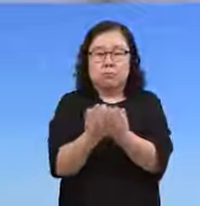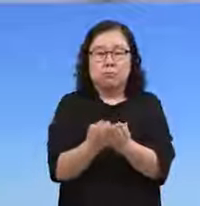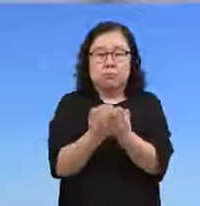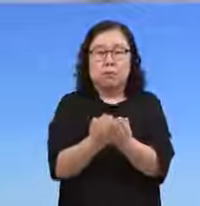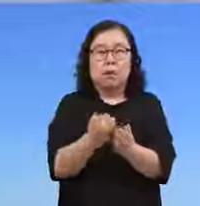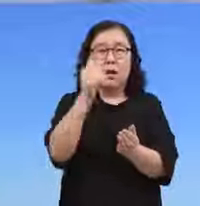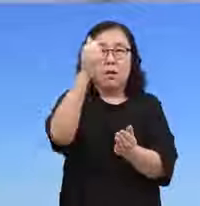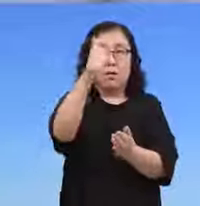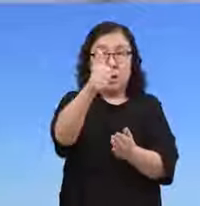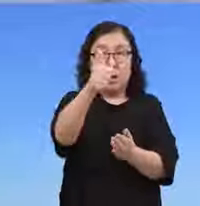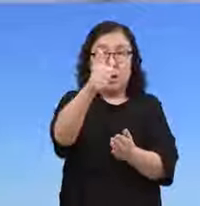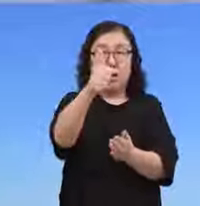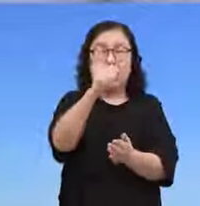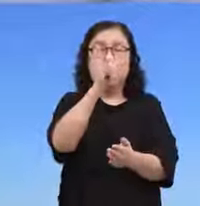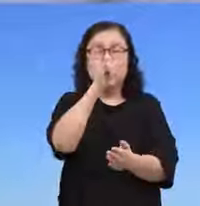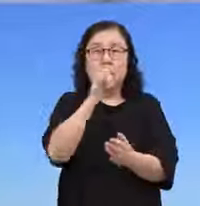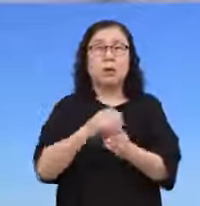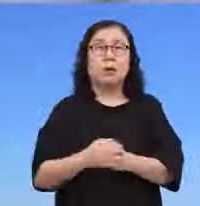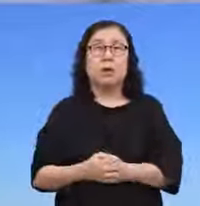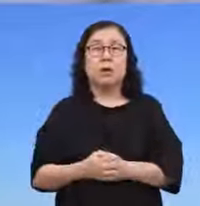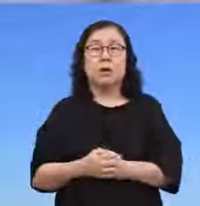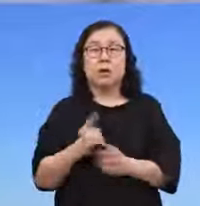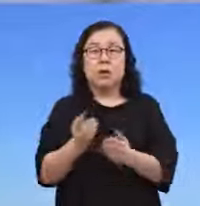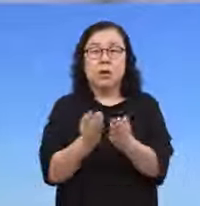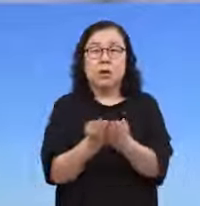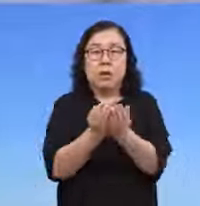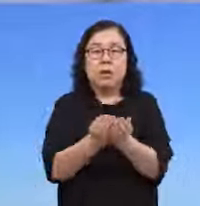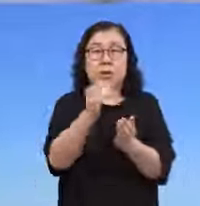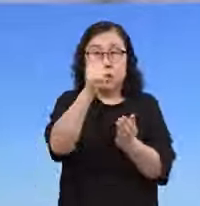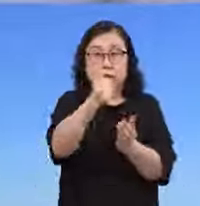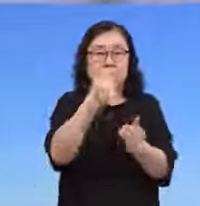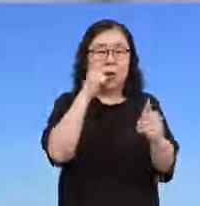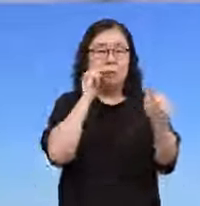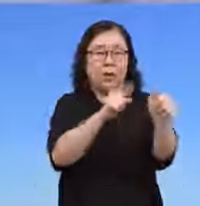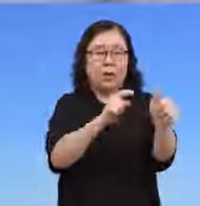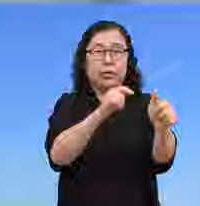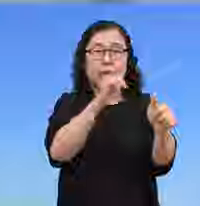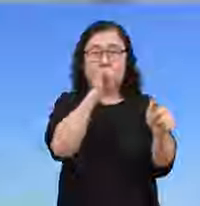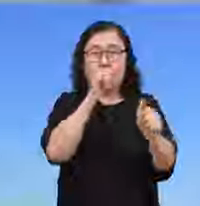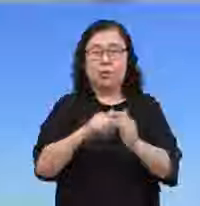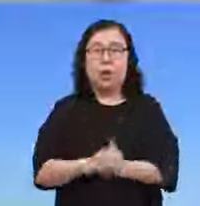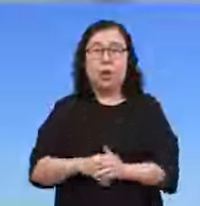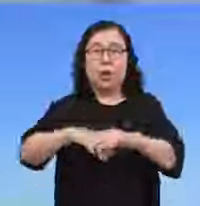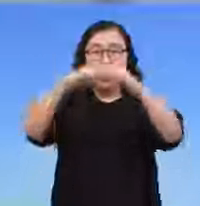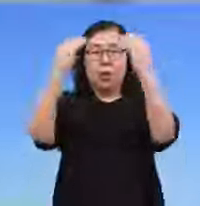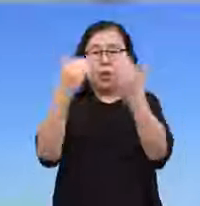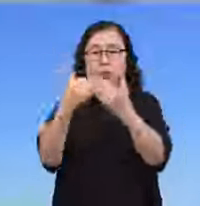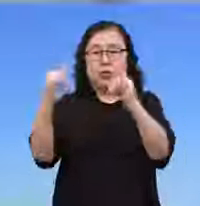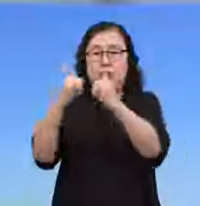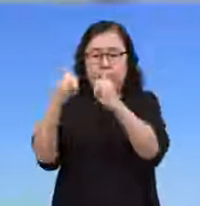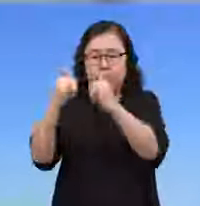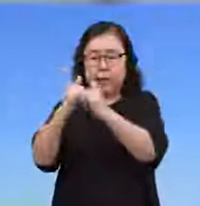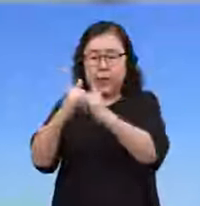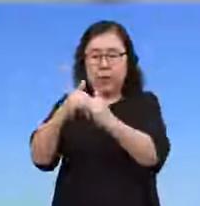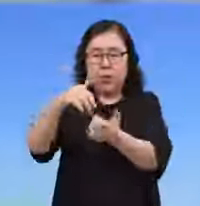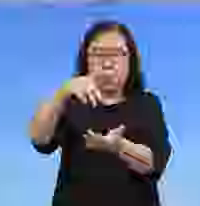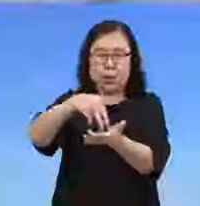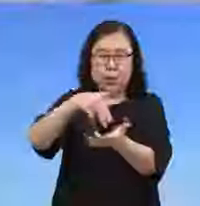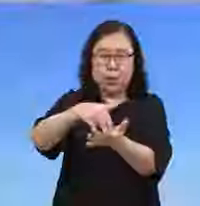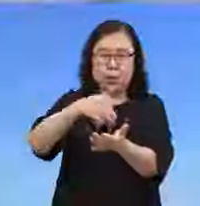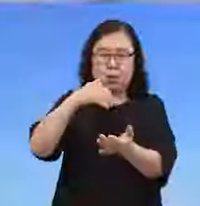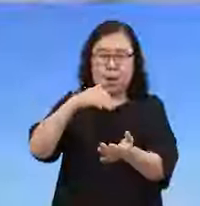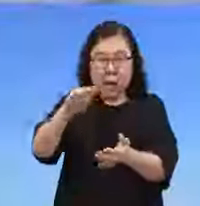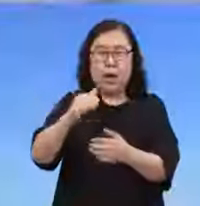대령 함장님이 자리 잡고 있었고 그 함장님의 명령이 있었다는 겁니다. 총원 전투 배치.